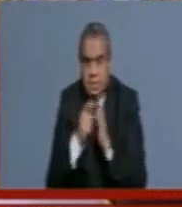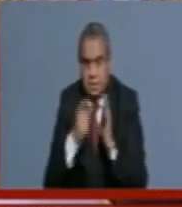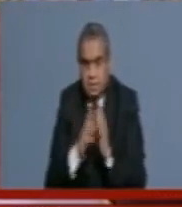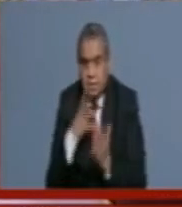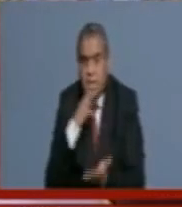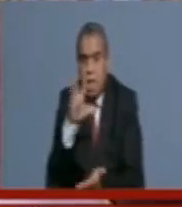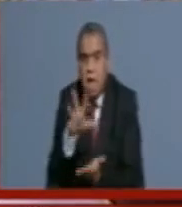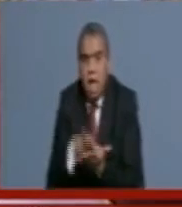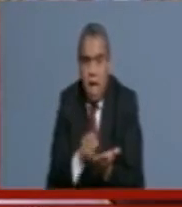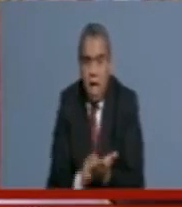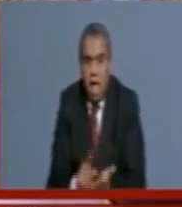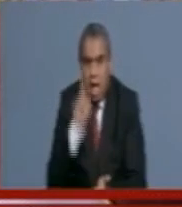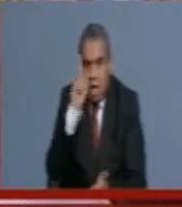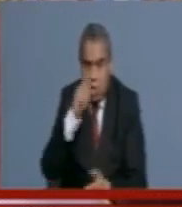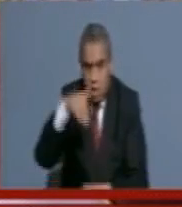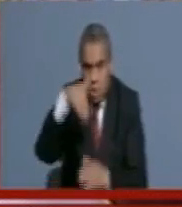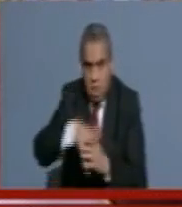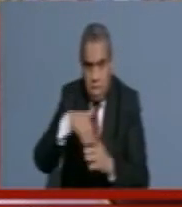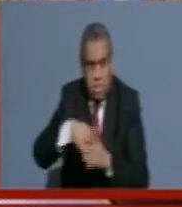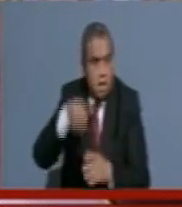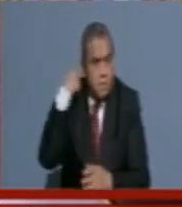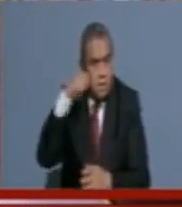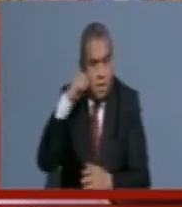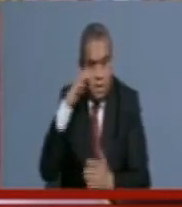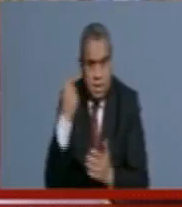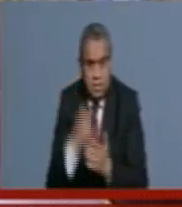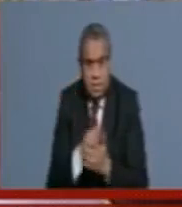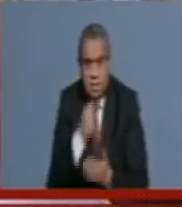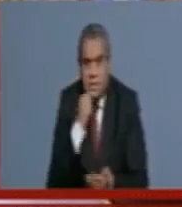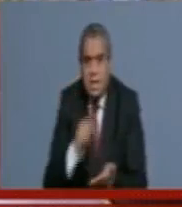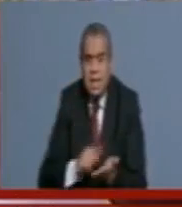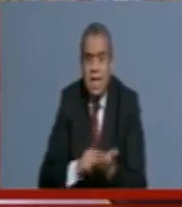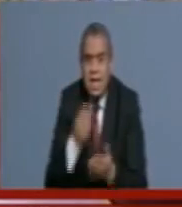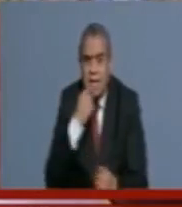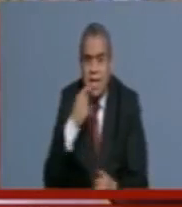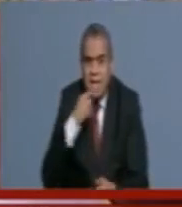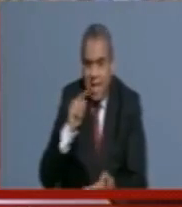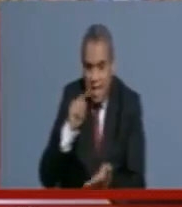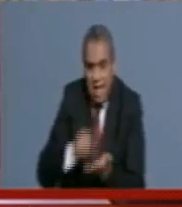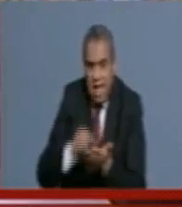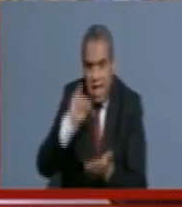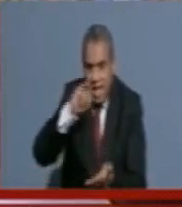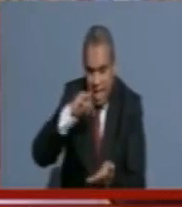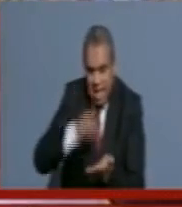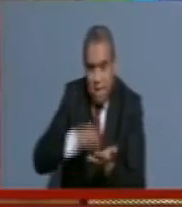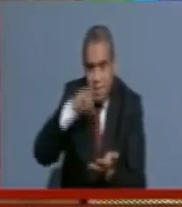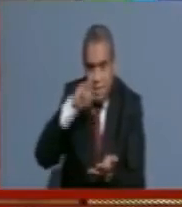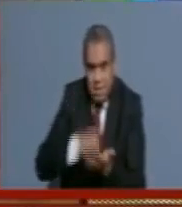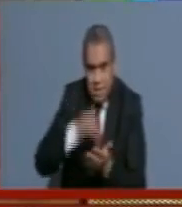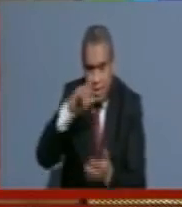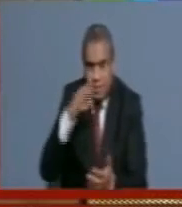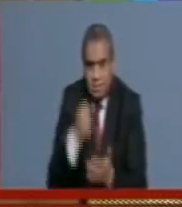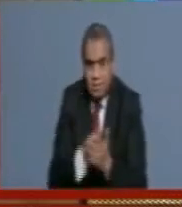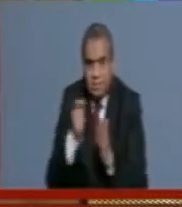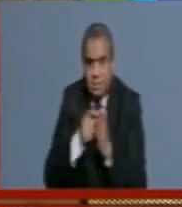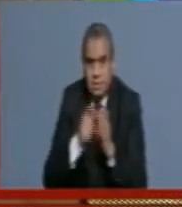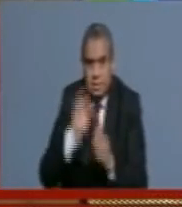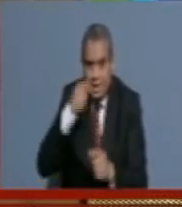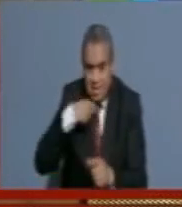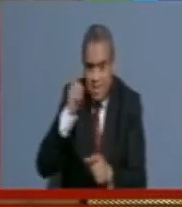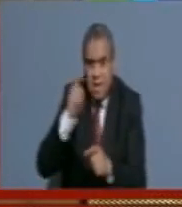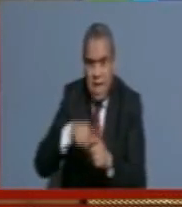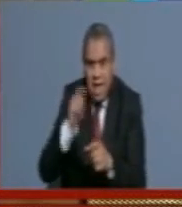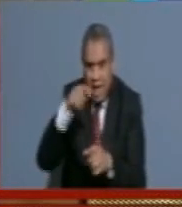انتخابات الرئاسه بيبقى لازم في حاجه اسمه حبر الفسفوري او الاستفتاءات، بالاخص الرئاسه والاستفتاءات بيتطلب القانون يبقى فيها حبر فسفوري.